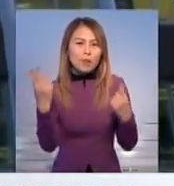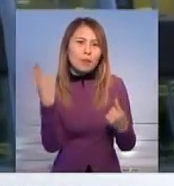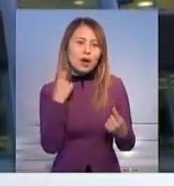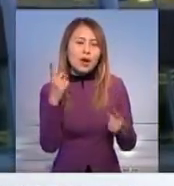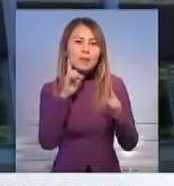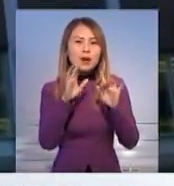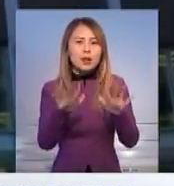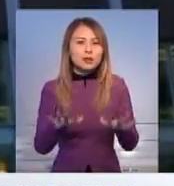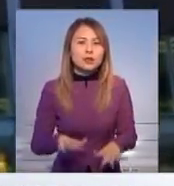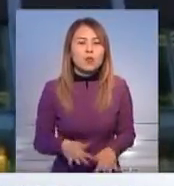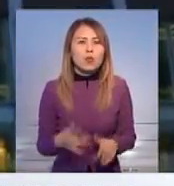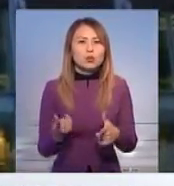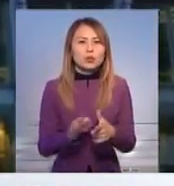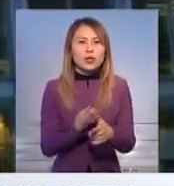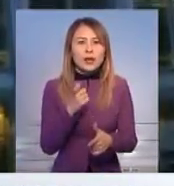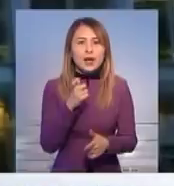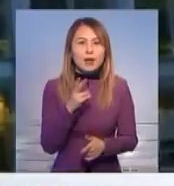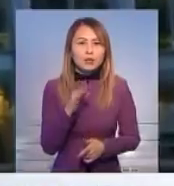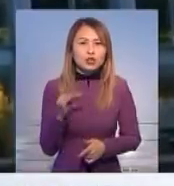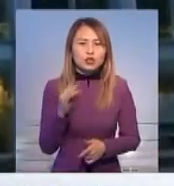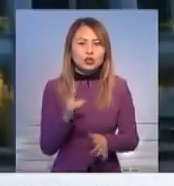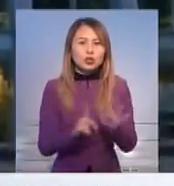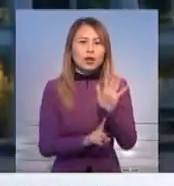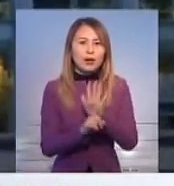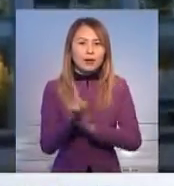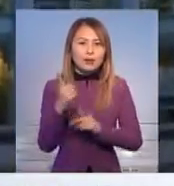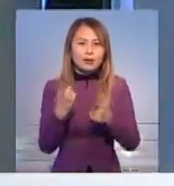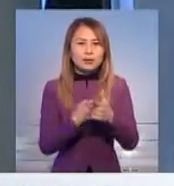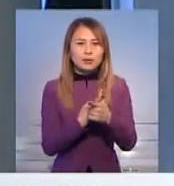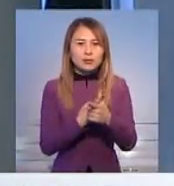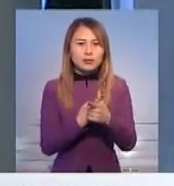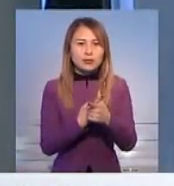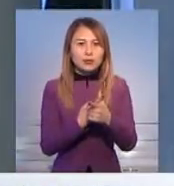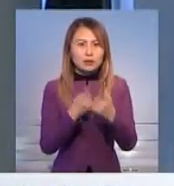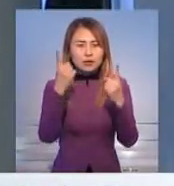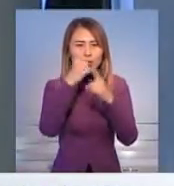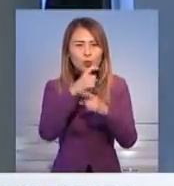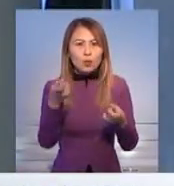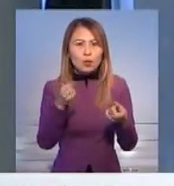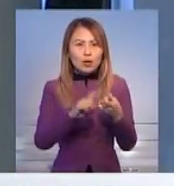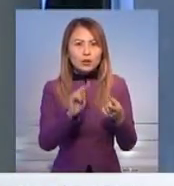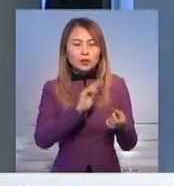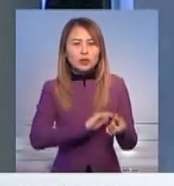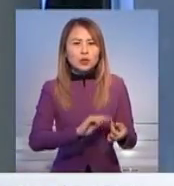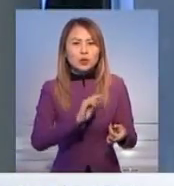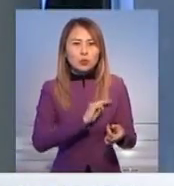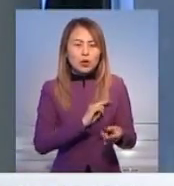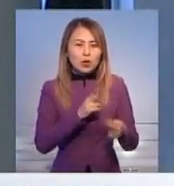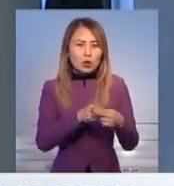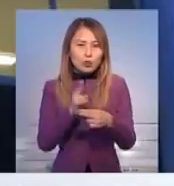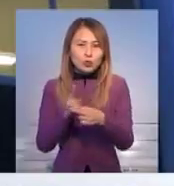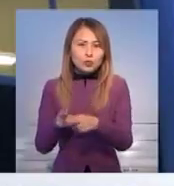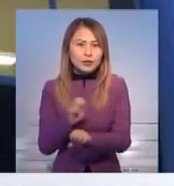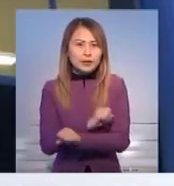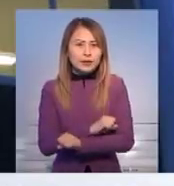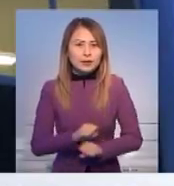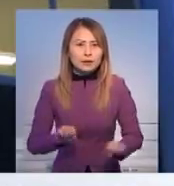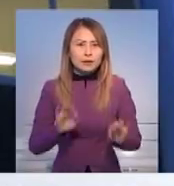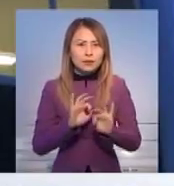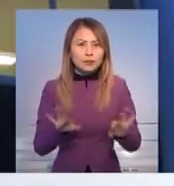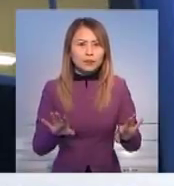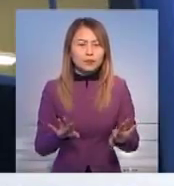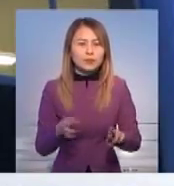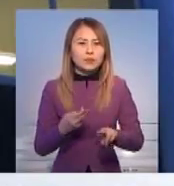Ұлыбритания парламенті оның жабылуы Кембридж аналитикқа қатысты тергеу жұмыстарына кедергі келтірмеуі қажет деп